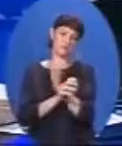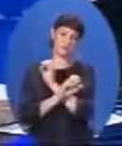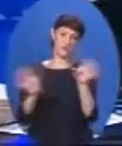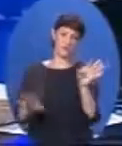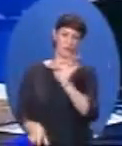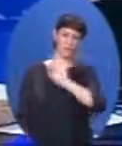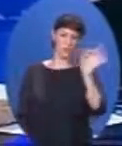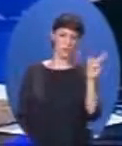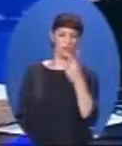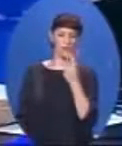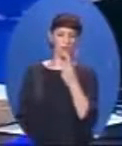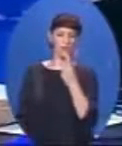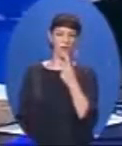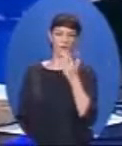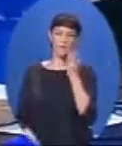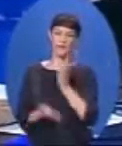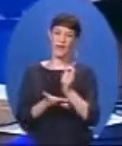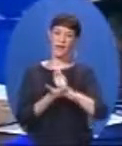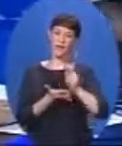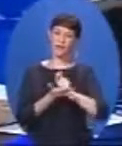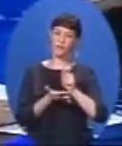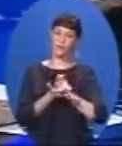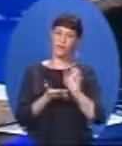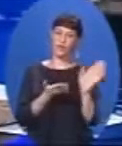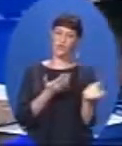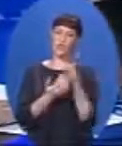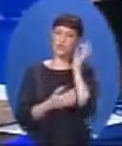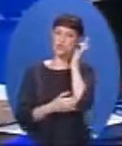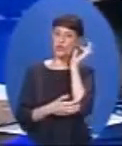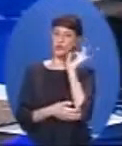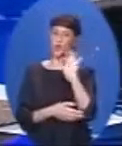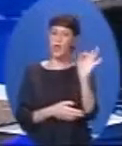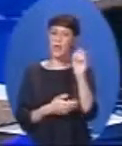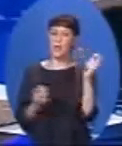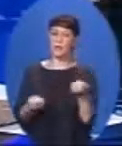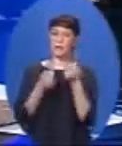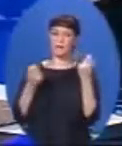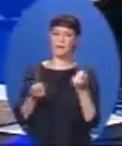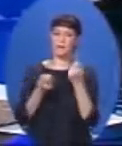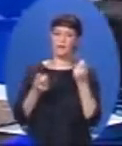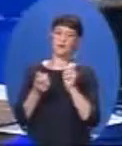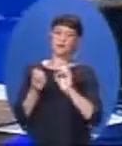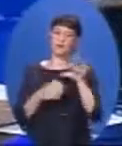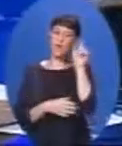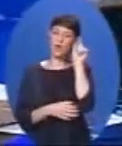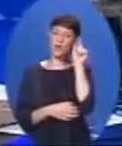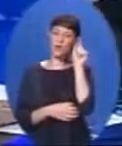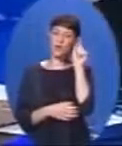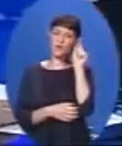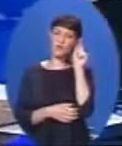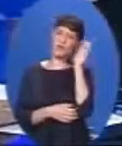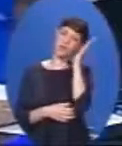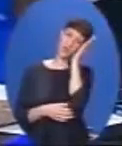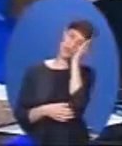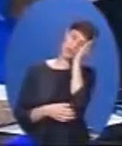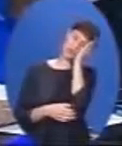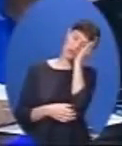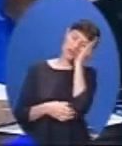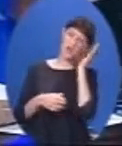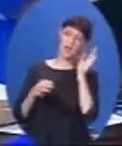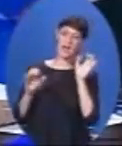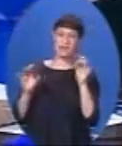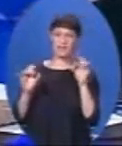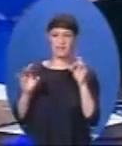מקווה שאשתו של הפרסומאי תשלח אותו לישון בסלון על ספה של אורבן. הנה עוד פעם פרסום לאורבן. ואחרי זה